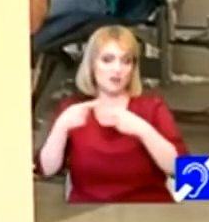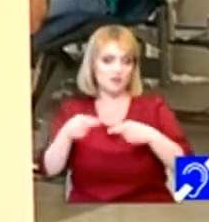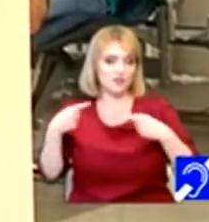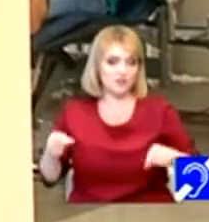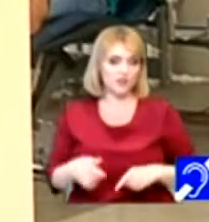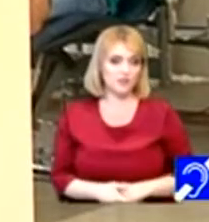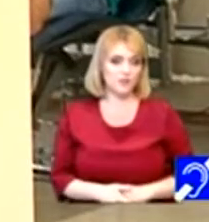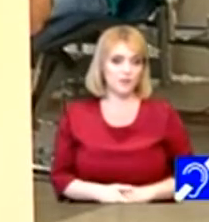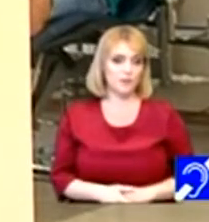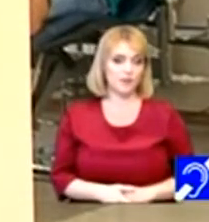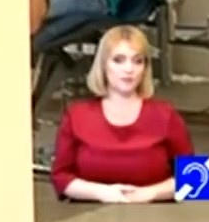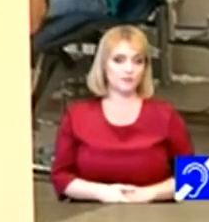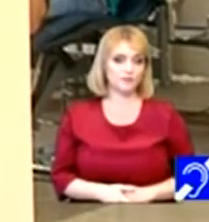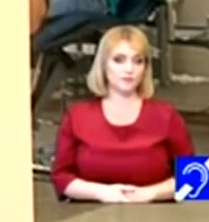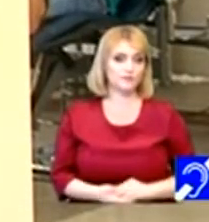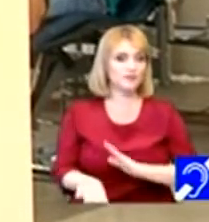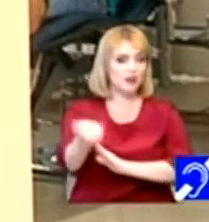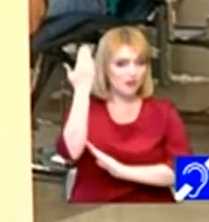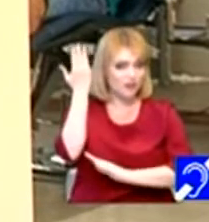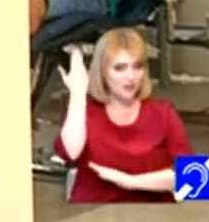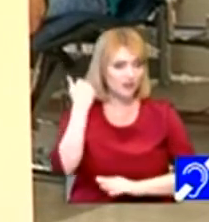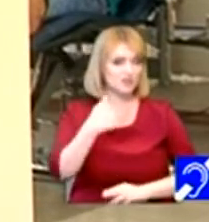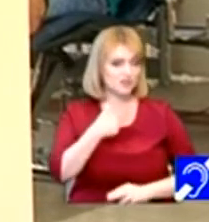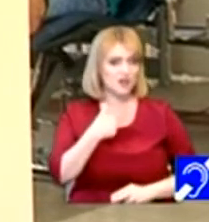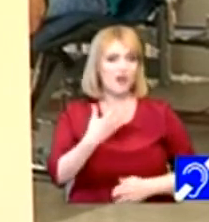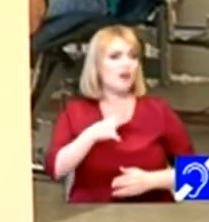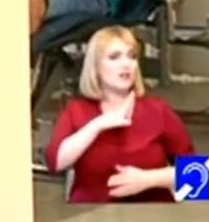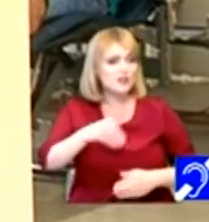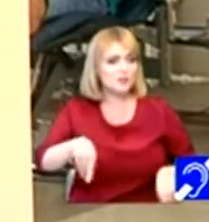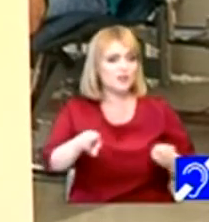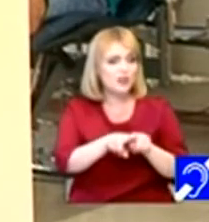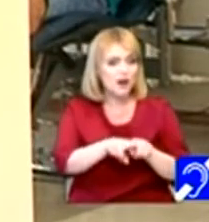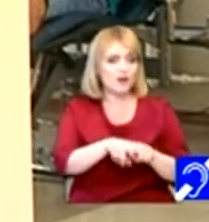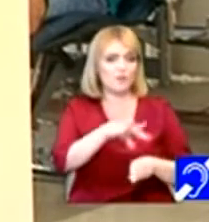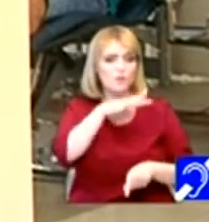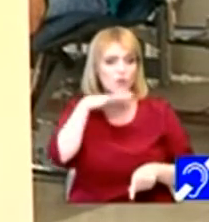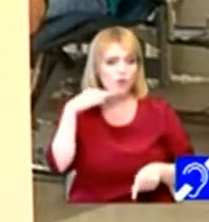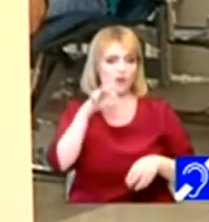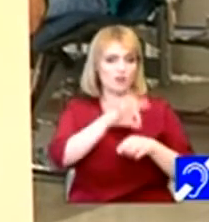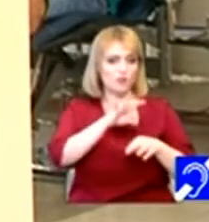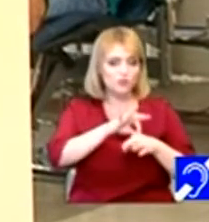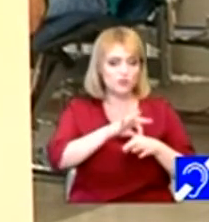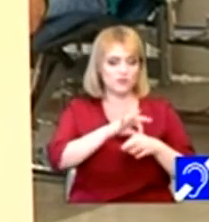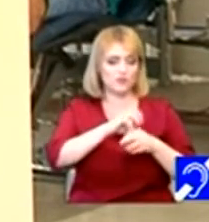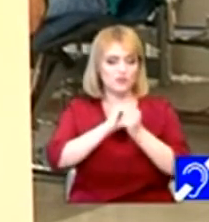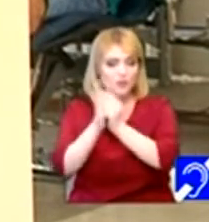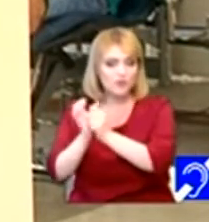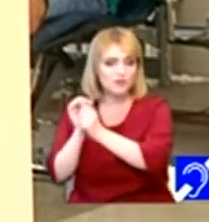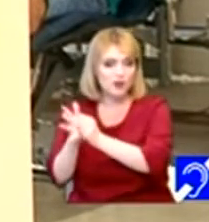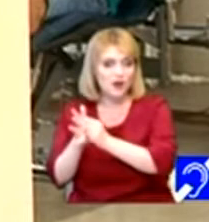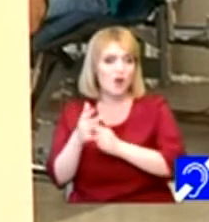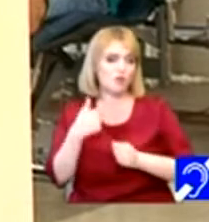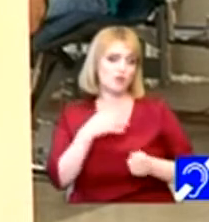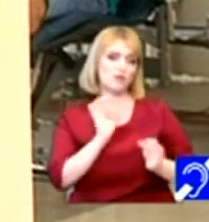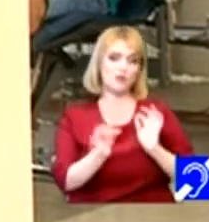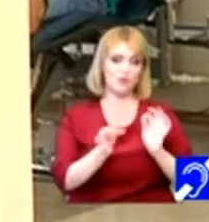anterior, trebuie să recunoaștem, în perioada când nu era atât de rapid creșterea numărului cazurilor de pacienți, era